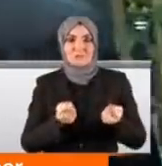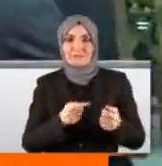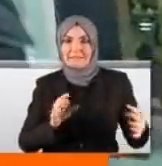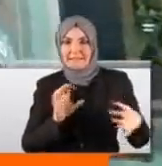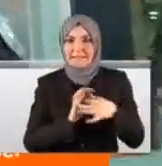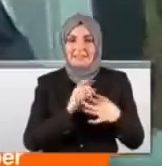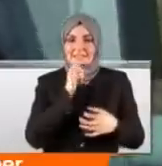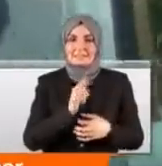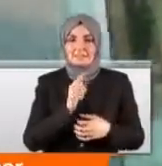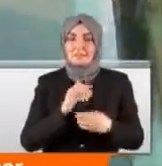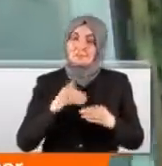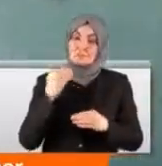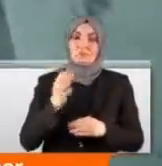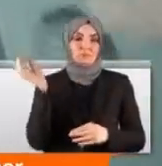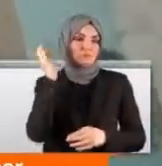programlarda